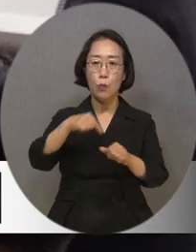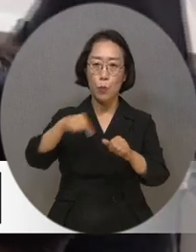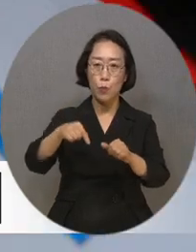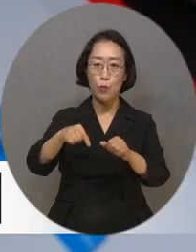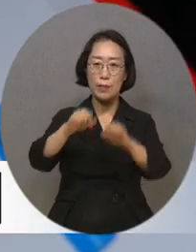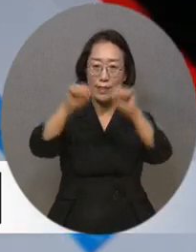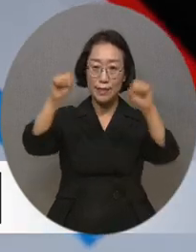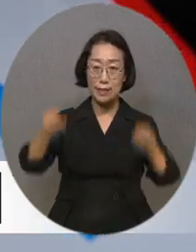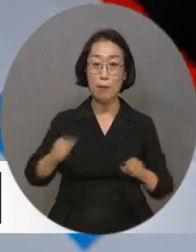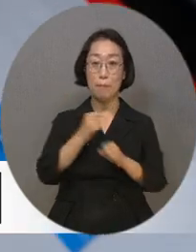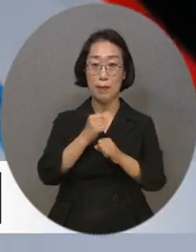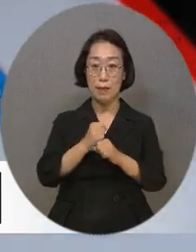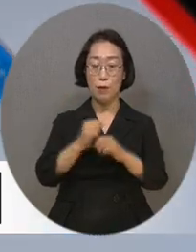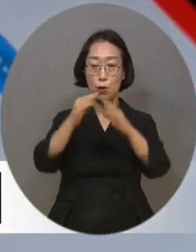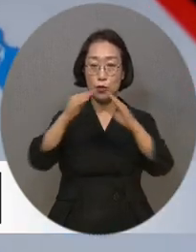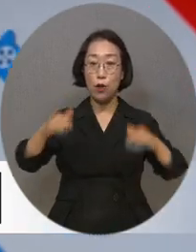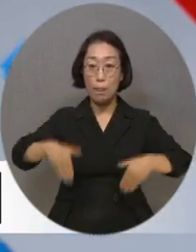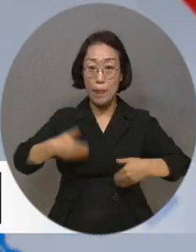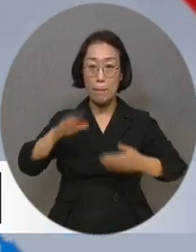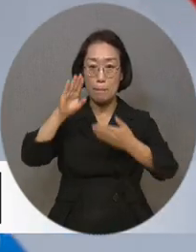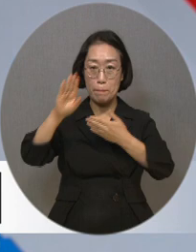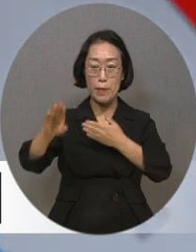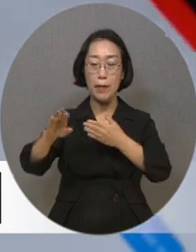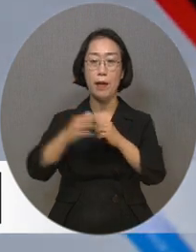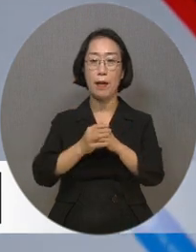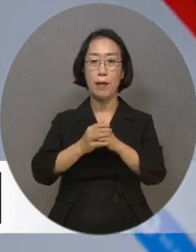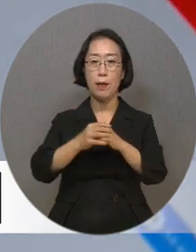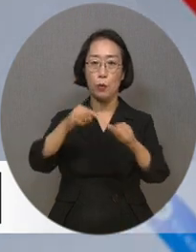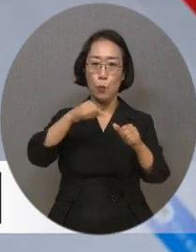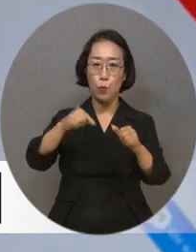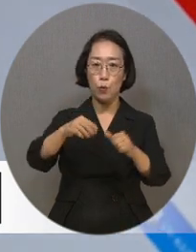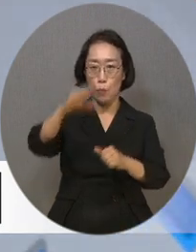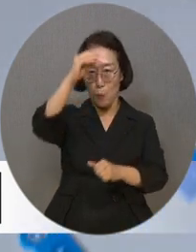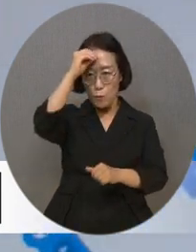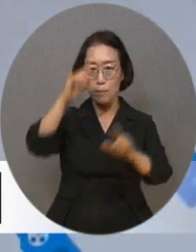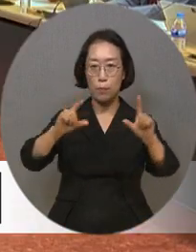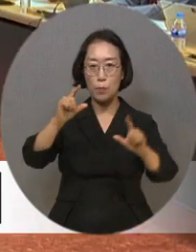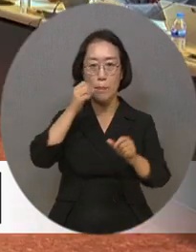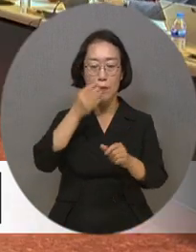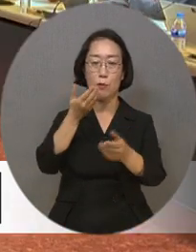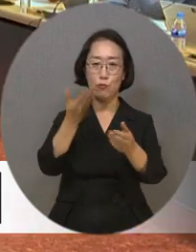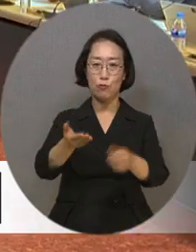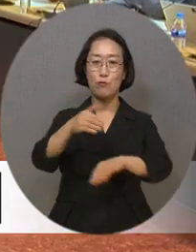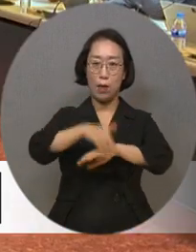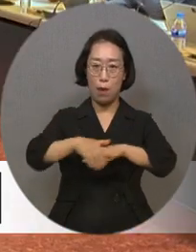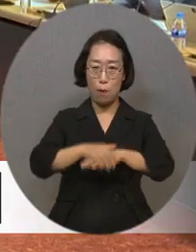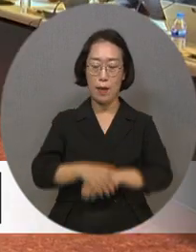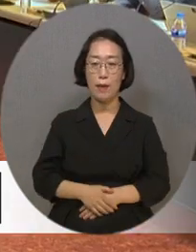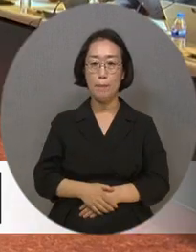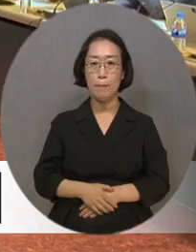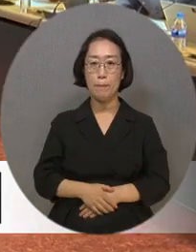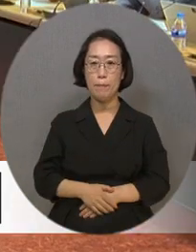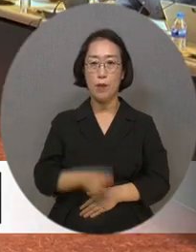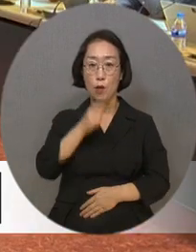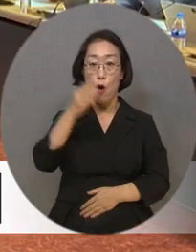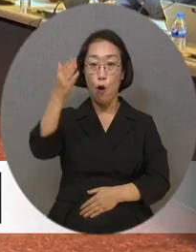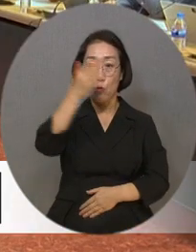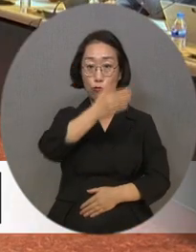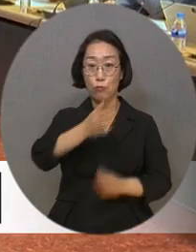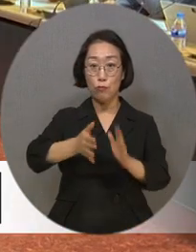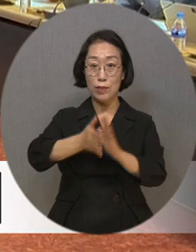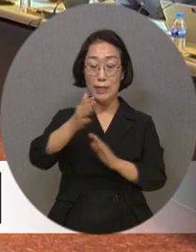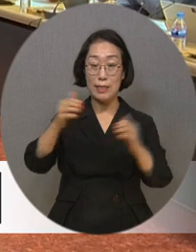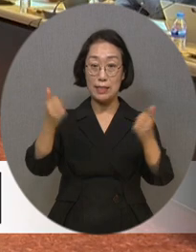구축해 전남의 미래교육 모델을 만들겠다고 밝혔습니다. 김영규 여수시 의장은